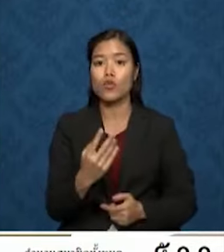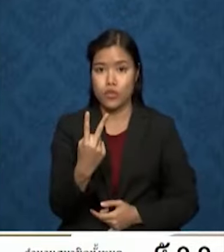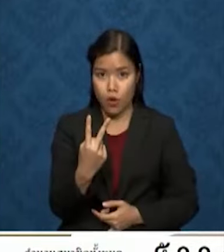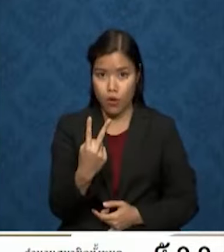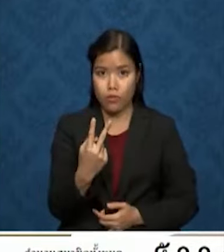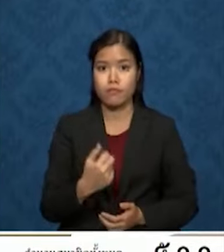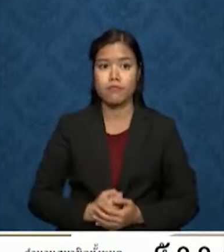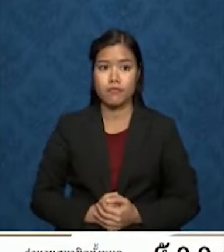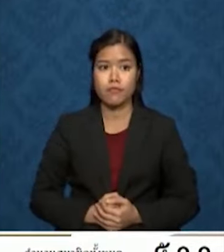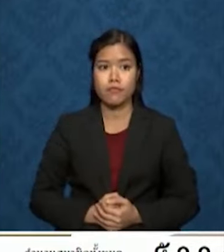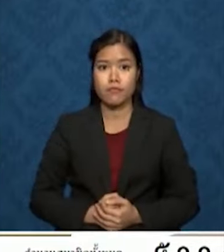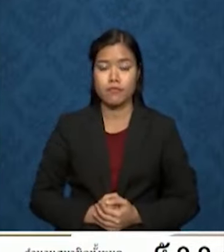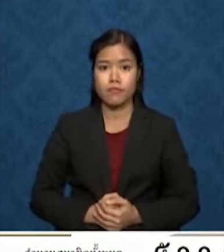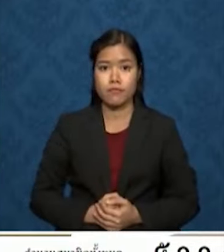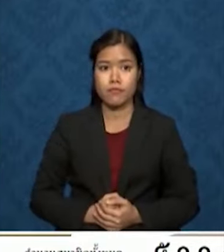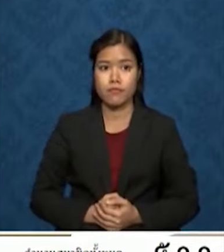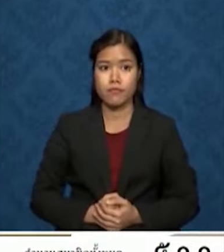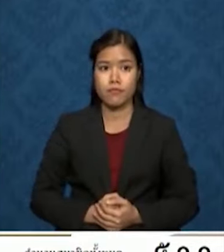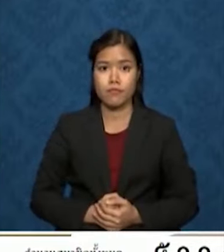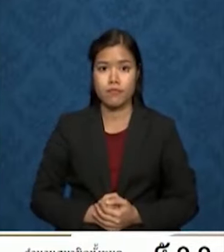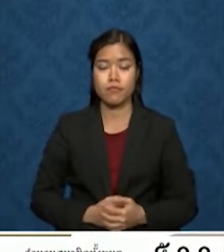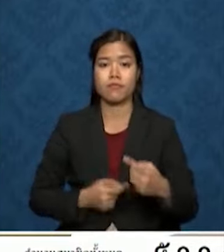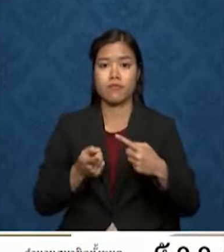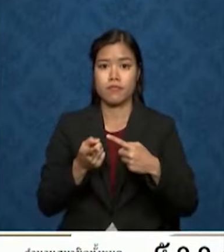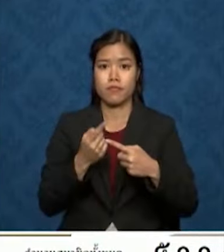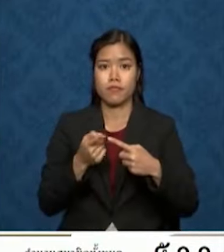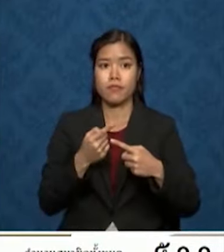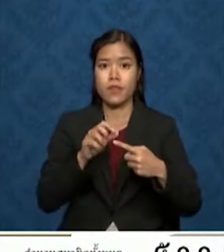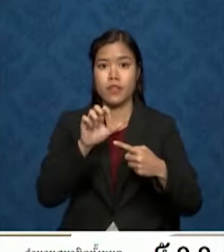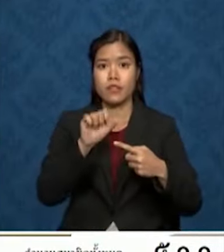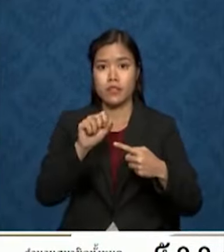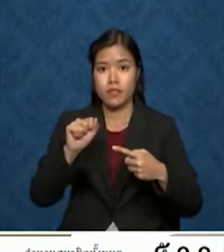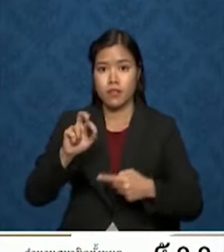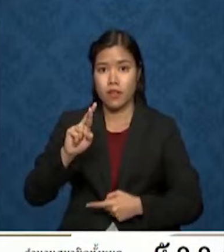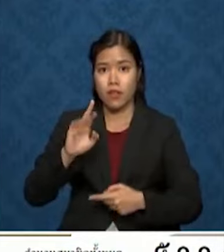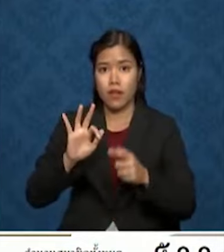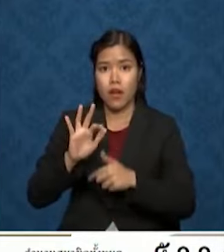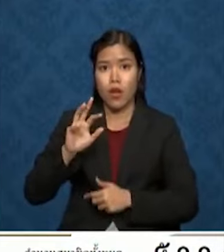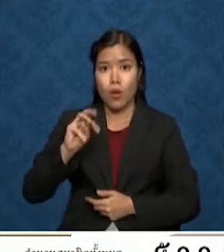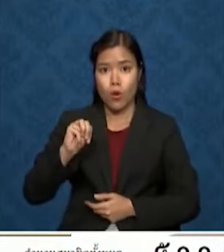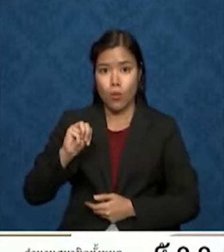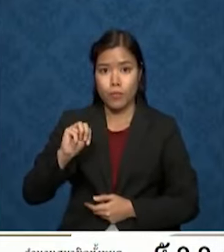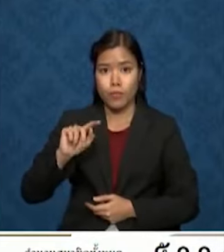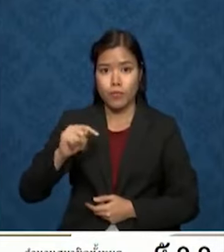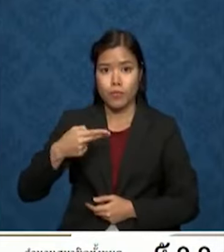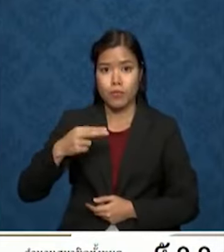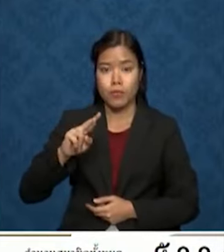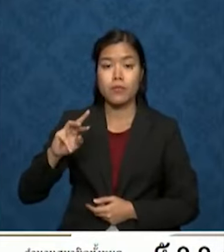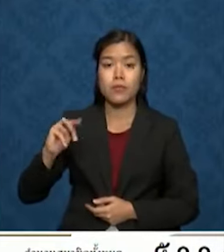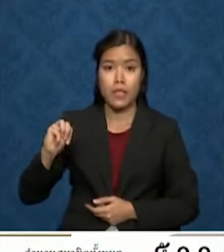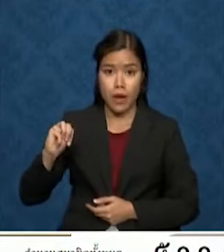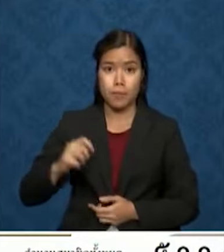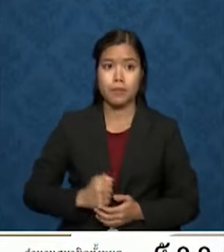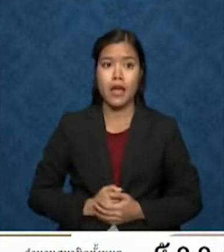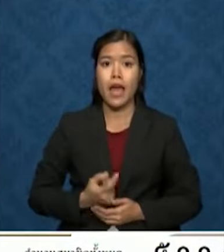ท่ที่หนึ่ง ท่านสมาชิสภาพเพเตใรัส Vivodran รวมถำขำนุลักรสอบถามเรื่อง